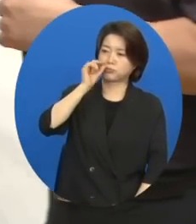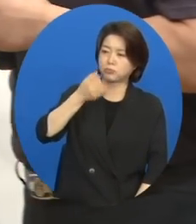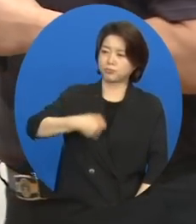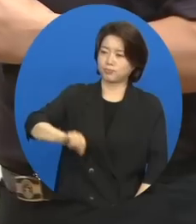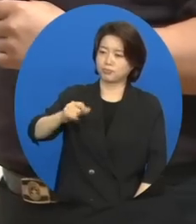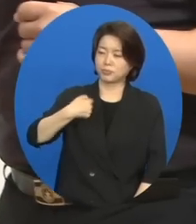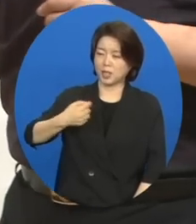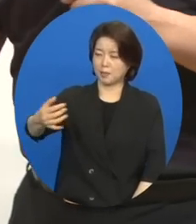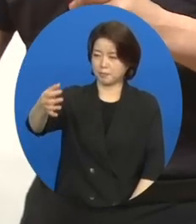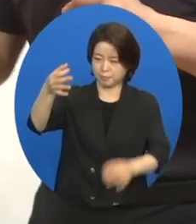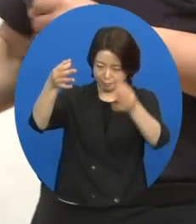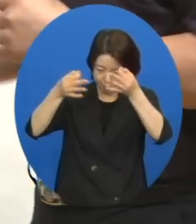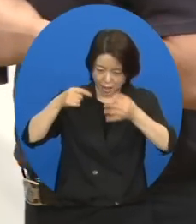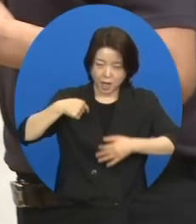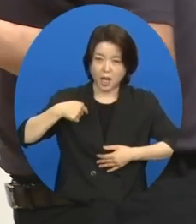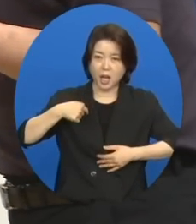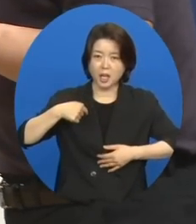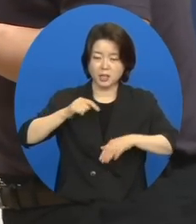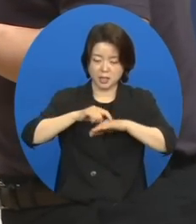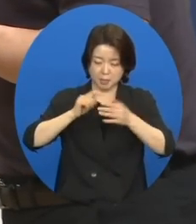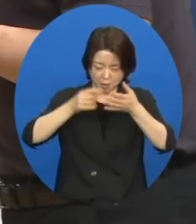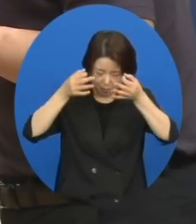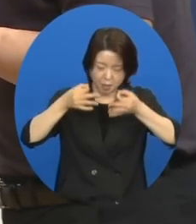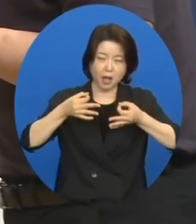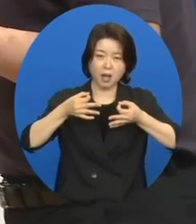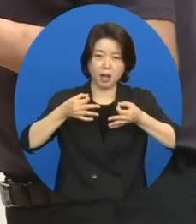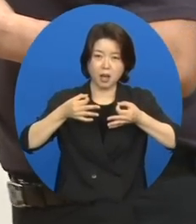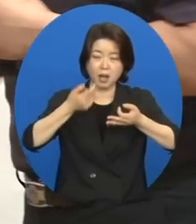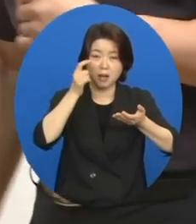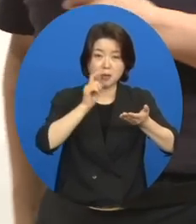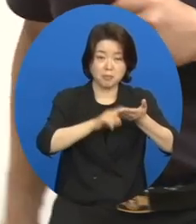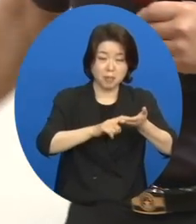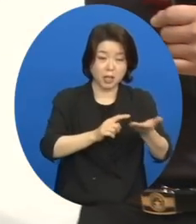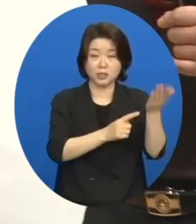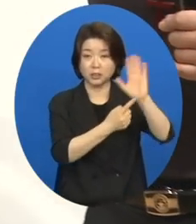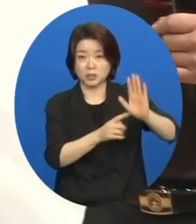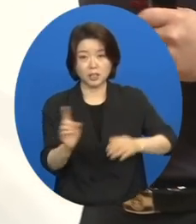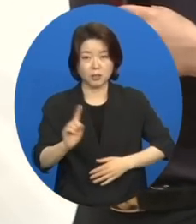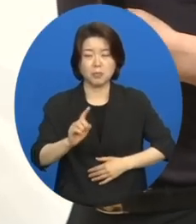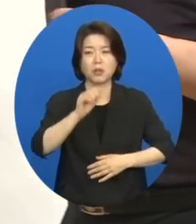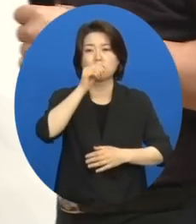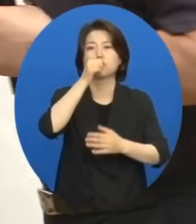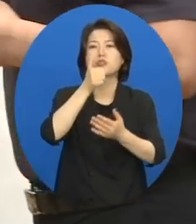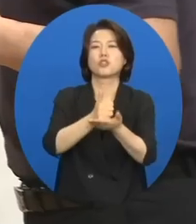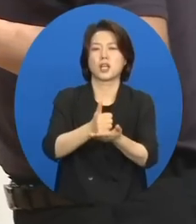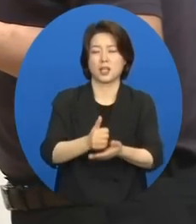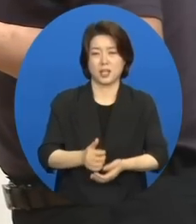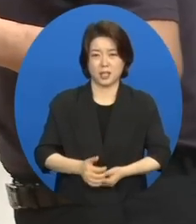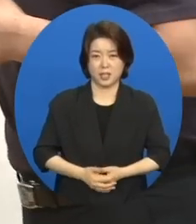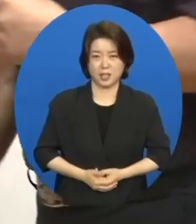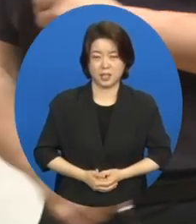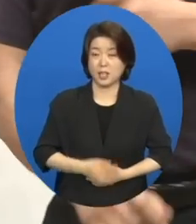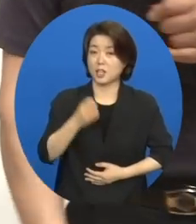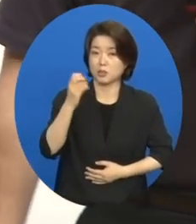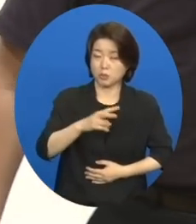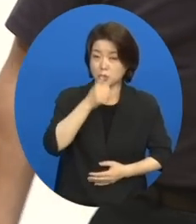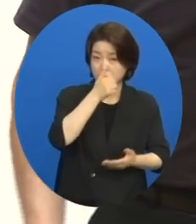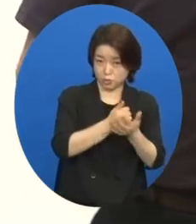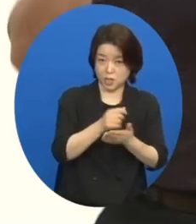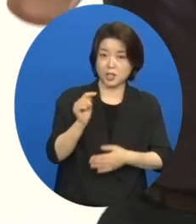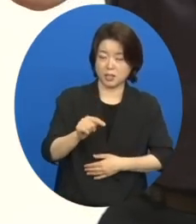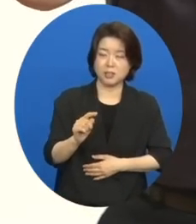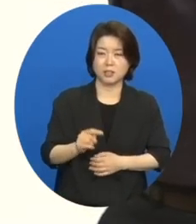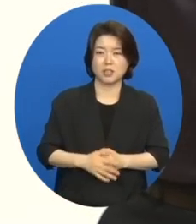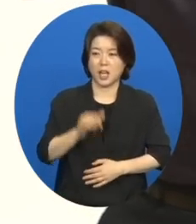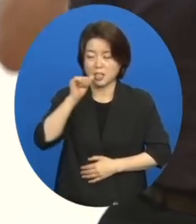나를 발견할 때 내 마음을 살펴봤을 때 우리가 발견하고 드러나는 게 뭐냐면 죄였어요. 죄. 그리고 이 죄는